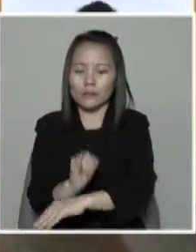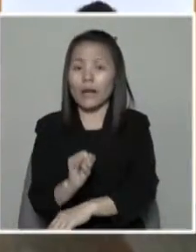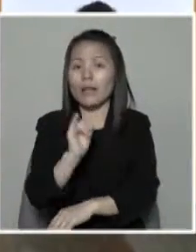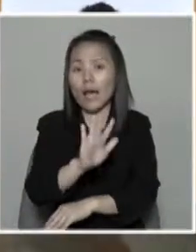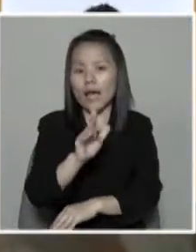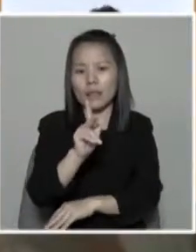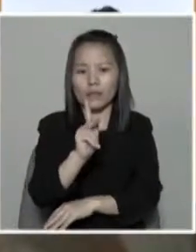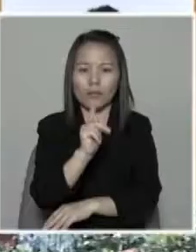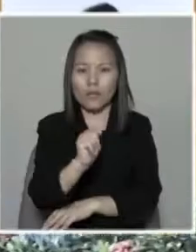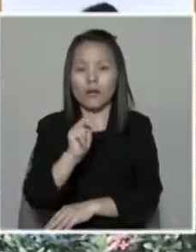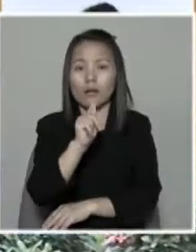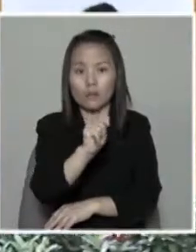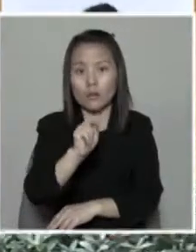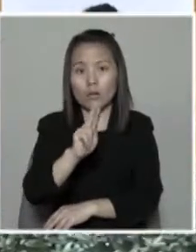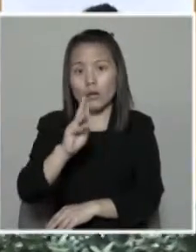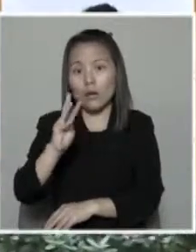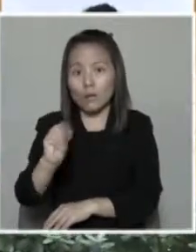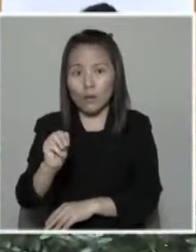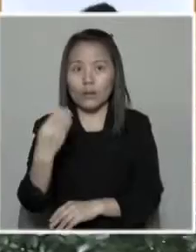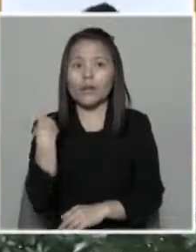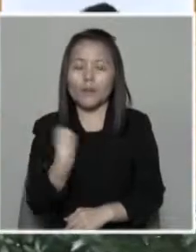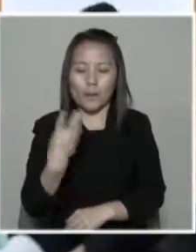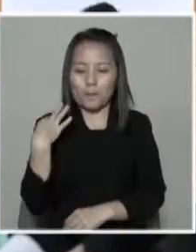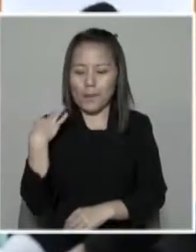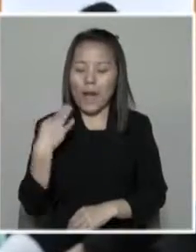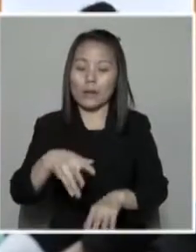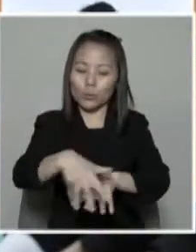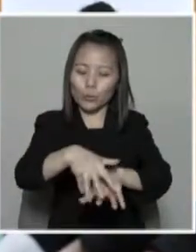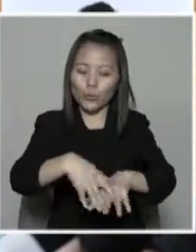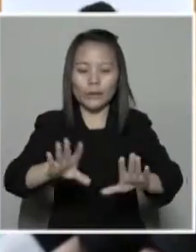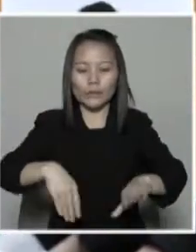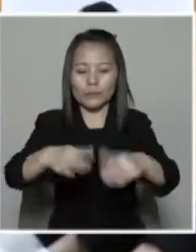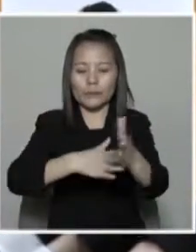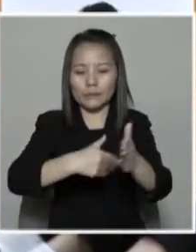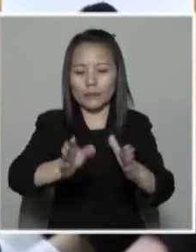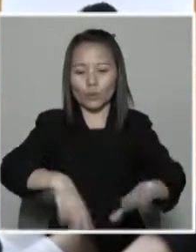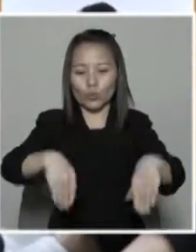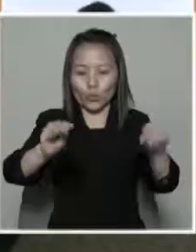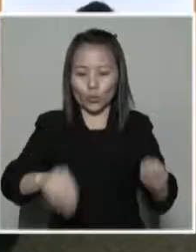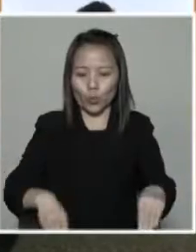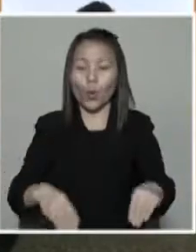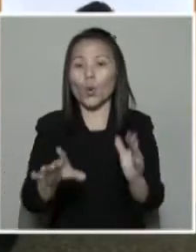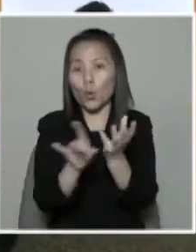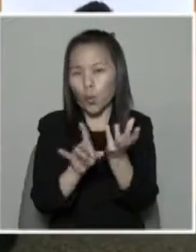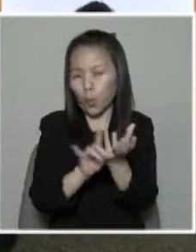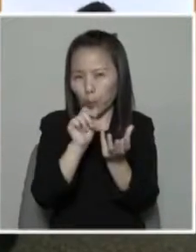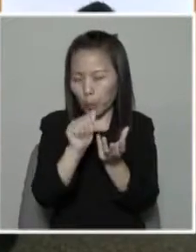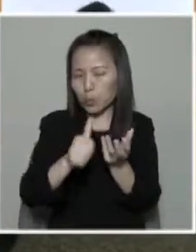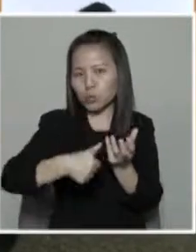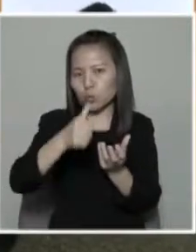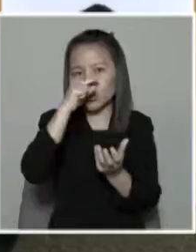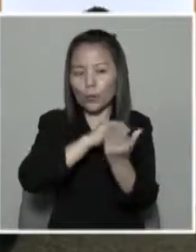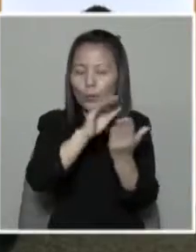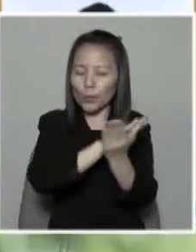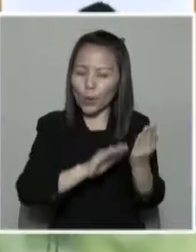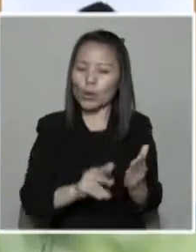การทำผ้าครามบัดย้อมสีธรรมชาติจากจังหวัดสกลนครเนรมิตผ้าคุณภาพดีที่สุดในประเทศไทยให้มีคุณสม